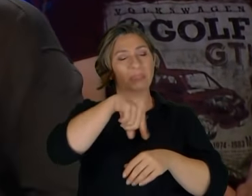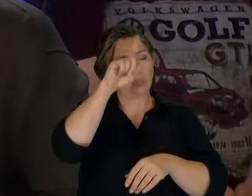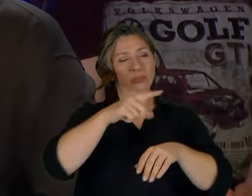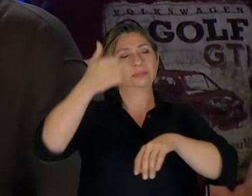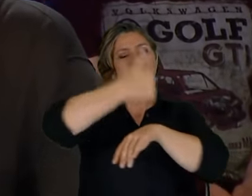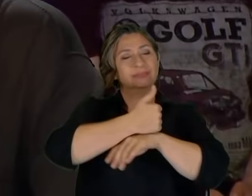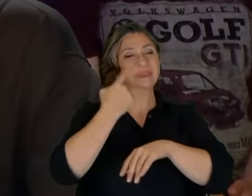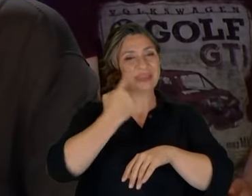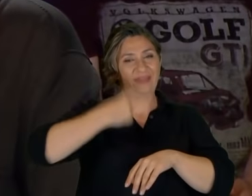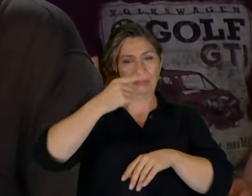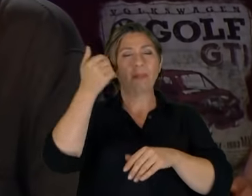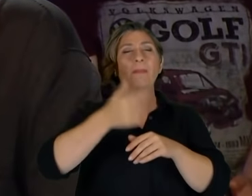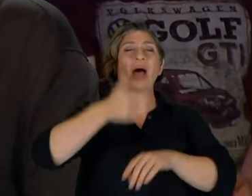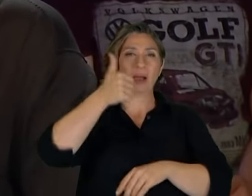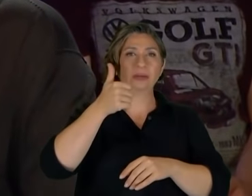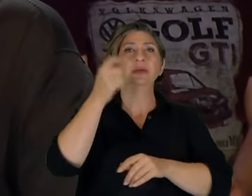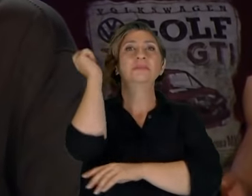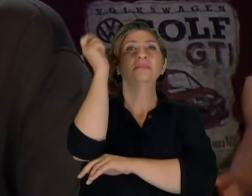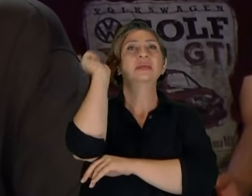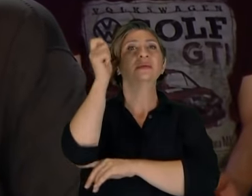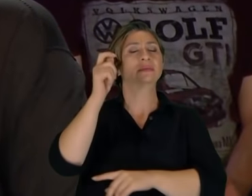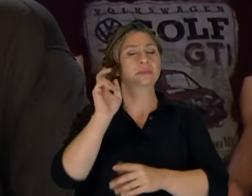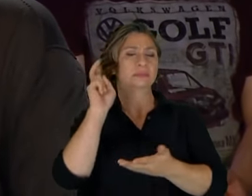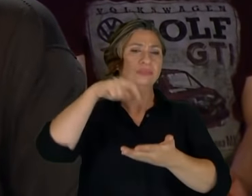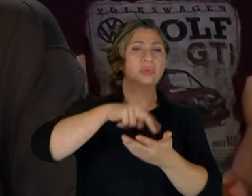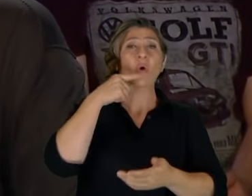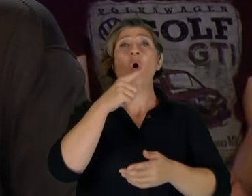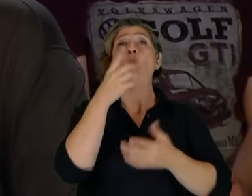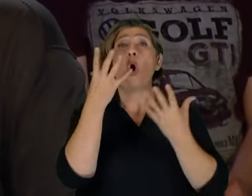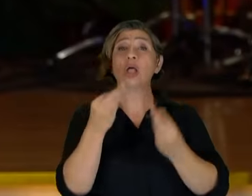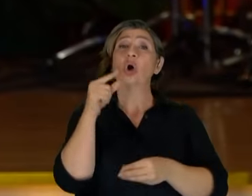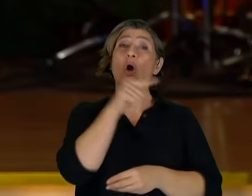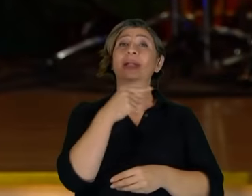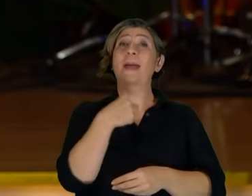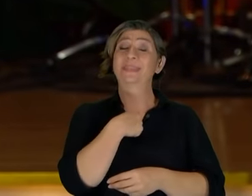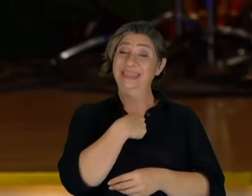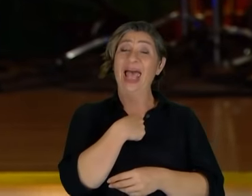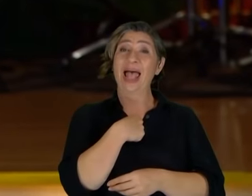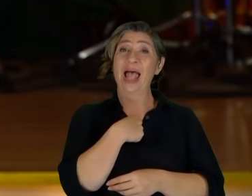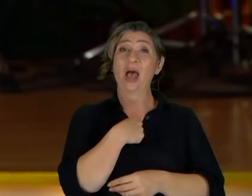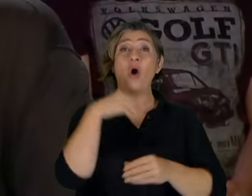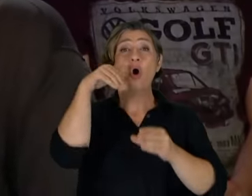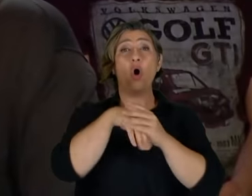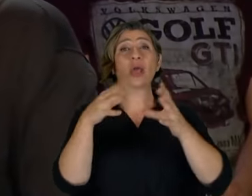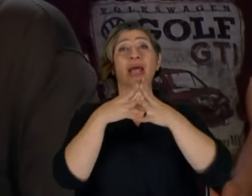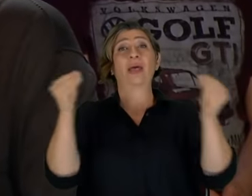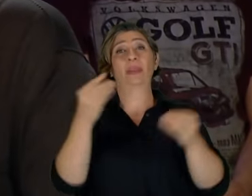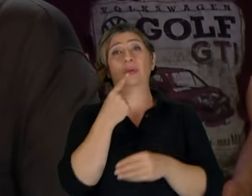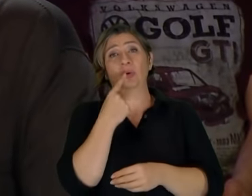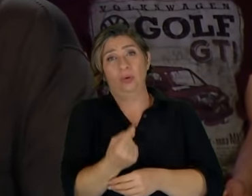iktidardan bir bakan mitingde dedi ki olacak o kadar bize oy kaybettiriyor